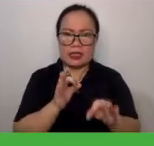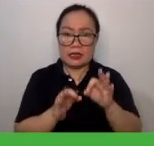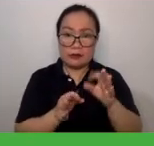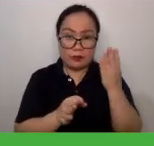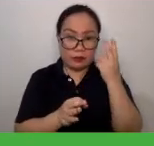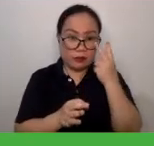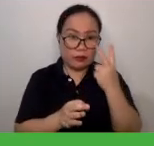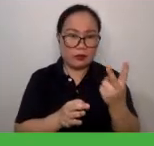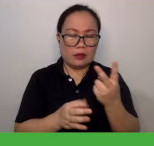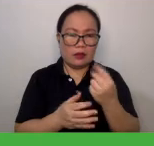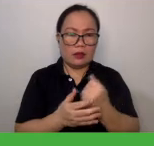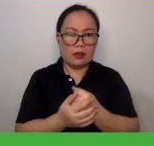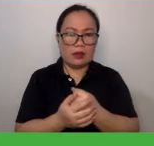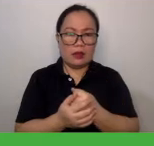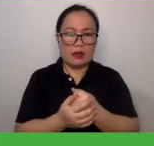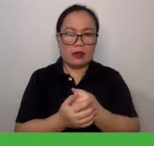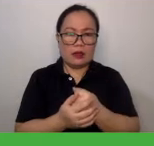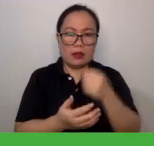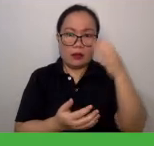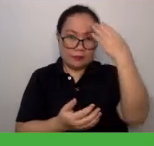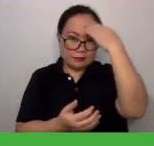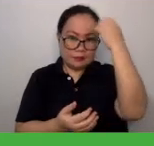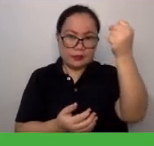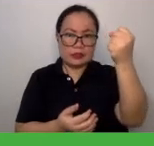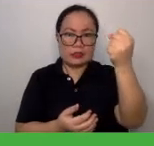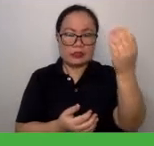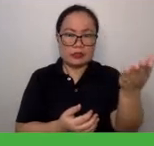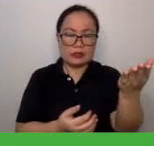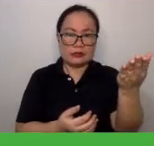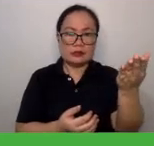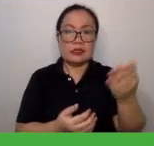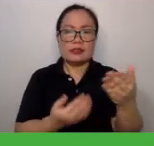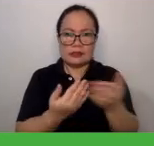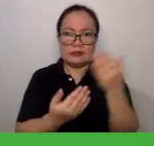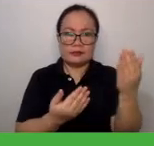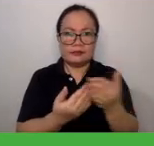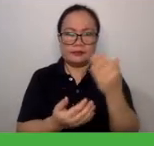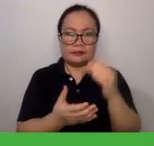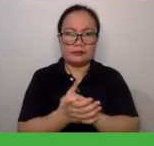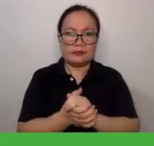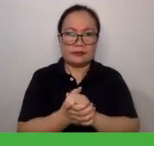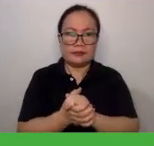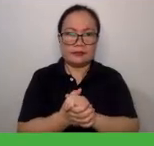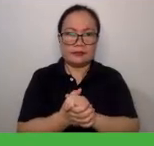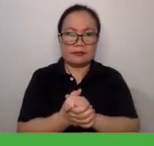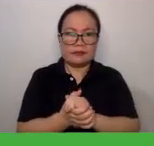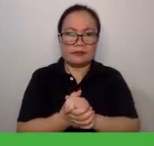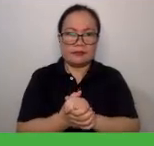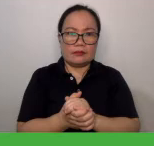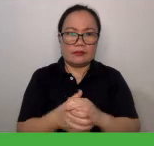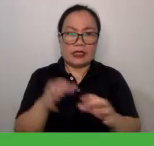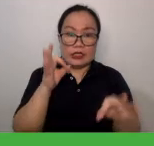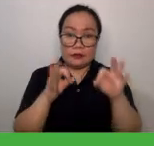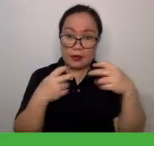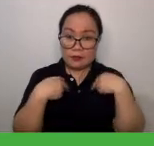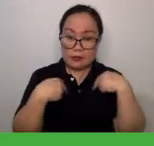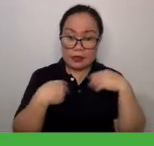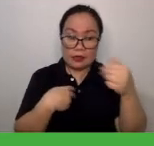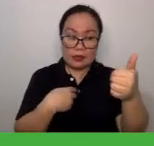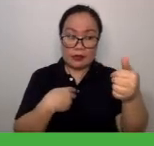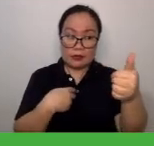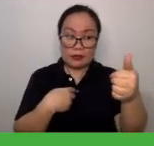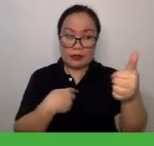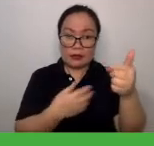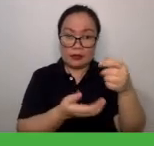eh. Okay, kahit hindi ka na gumamit ng mga cancellation na pinakita ko kanina ng mga examples, pag meron kang 10